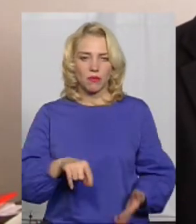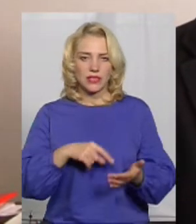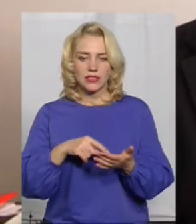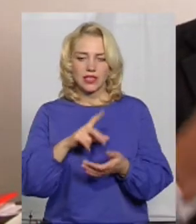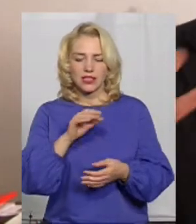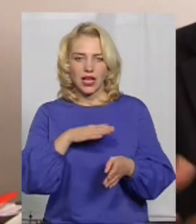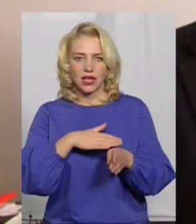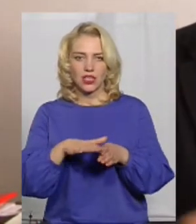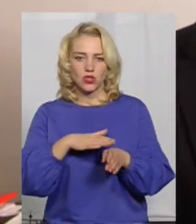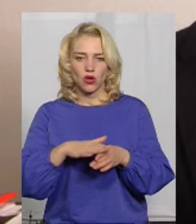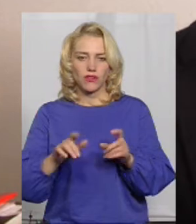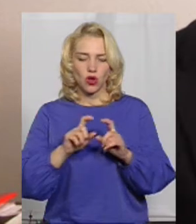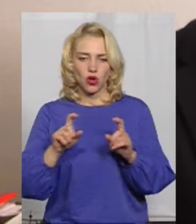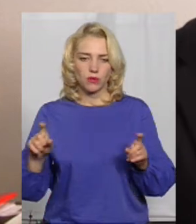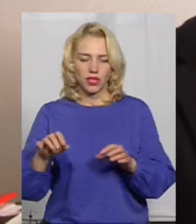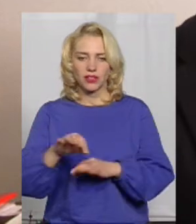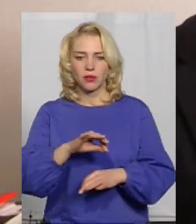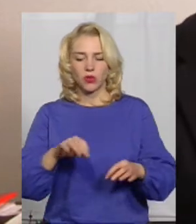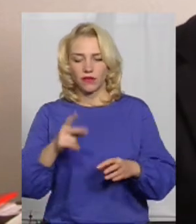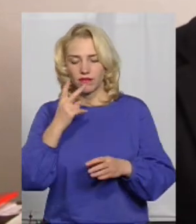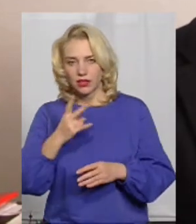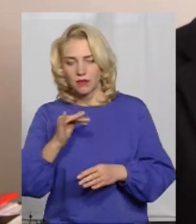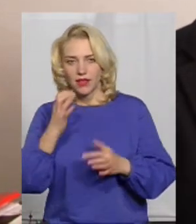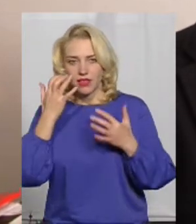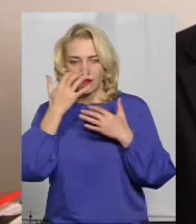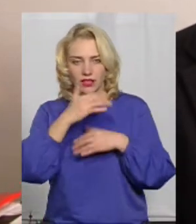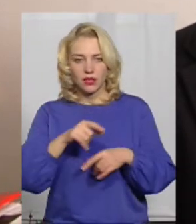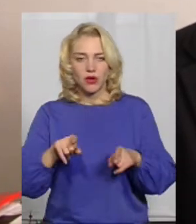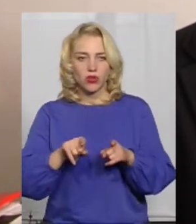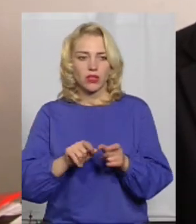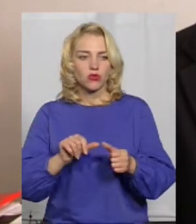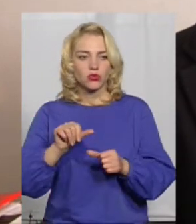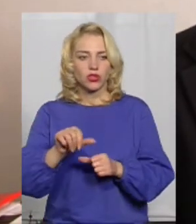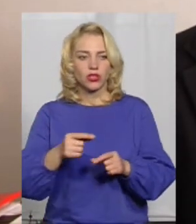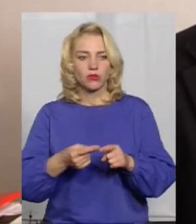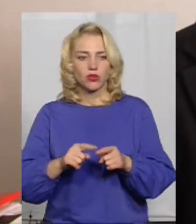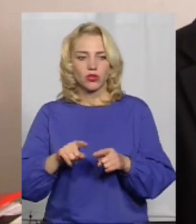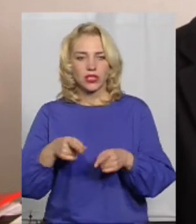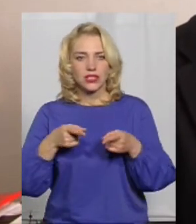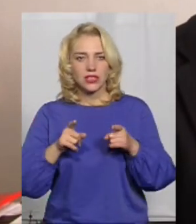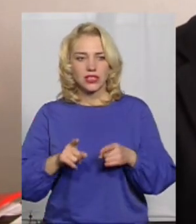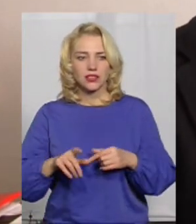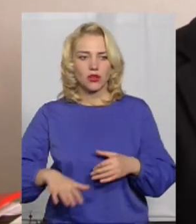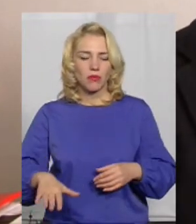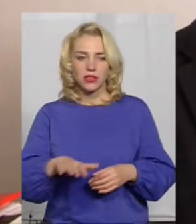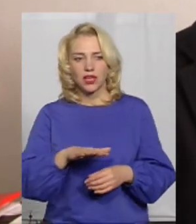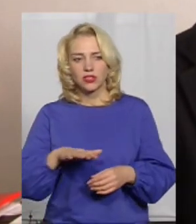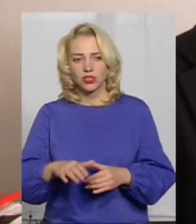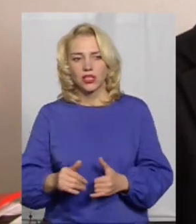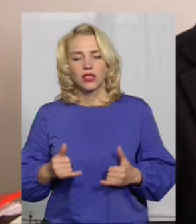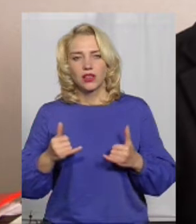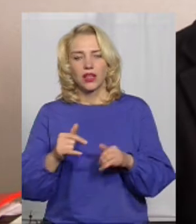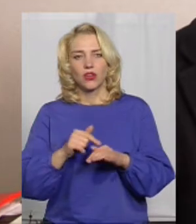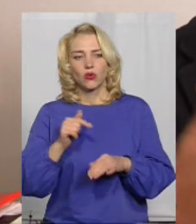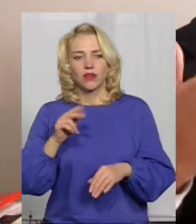проекти, видимі, невидимі. Крім того, це дійсно майданчик, скажімо, для реагування